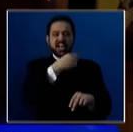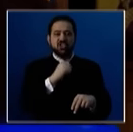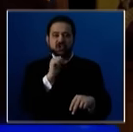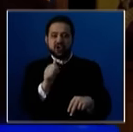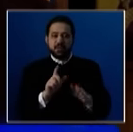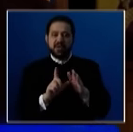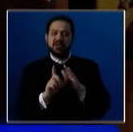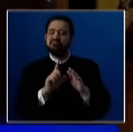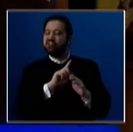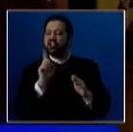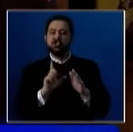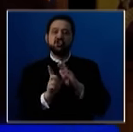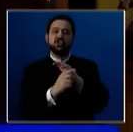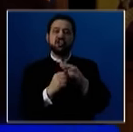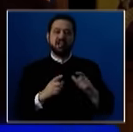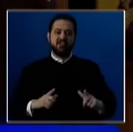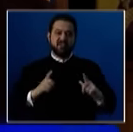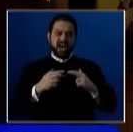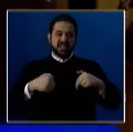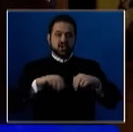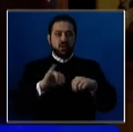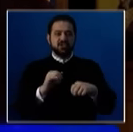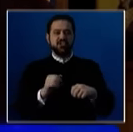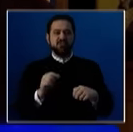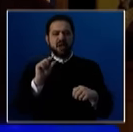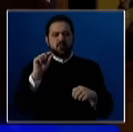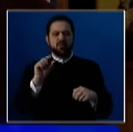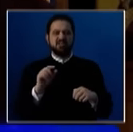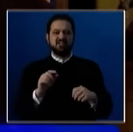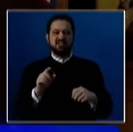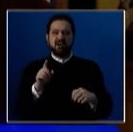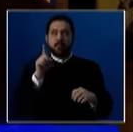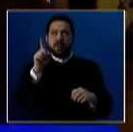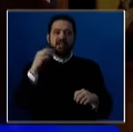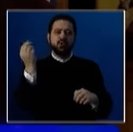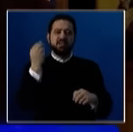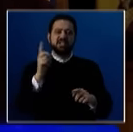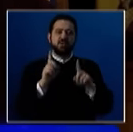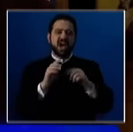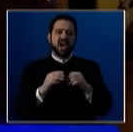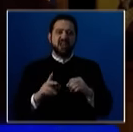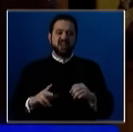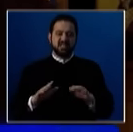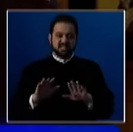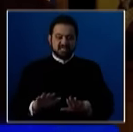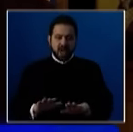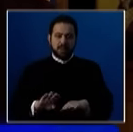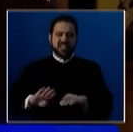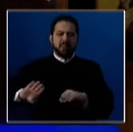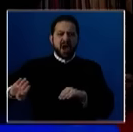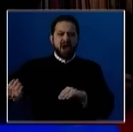viața noastră, nici pe noi înșine și cu atât mai puțin pe Dumnezeu dacă stăm departe de inima Lui, dacă nu căutăm